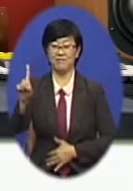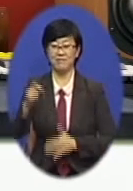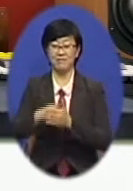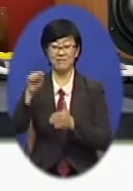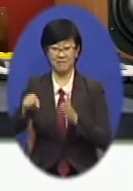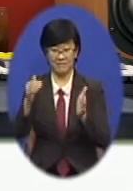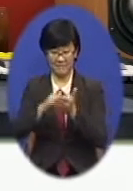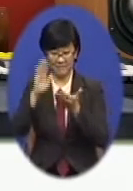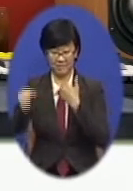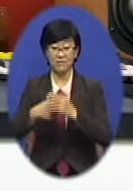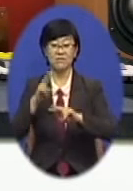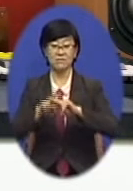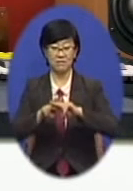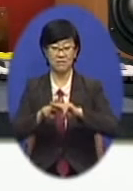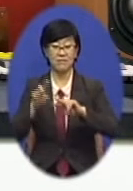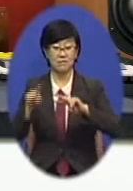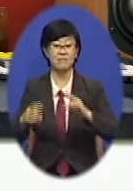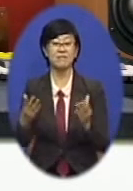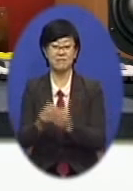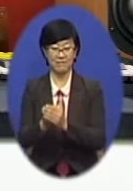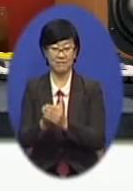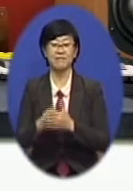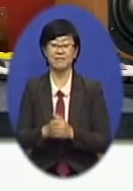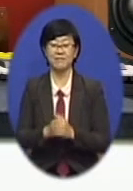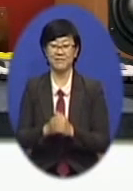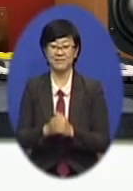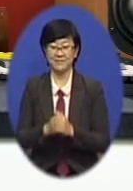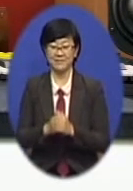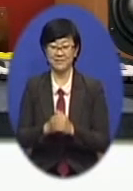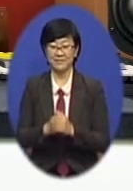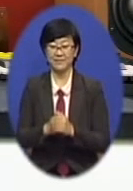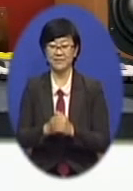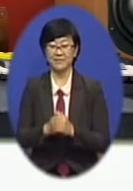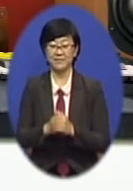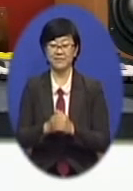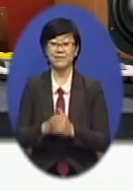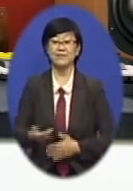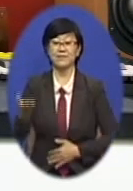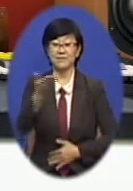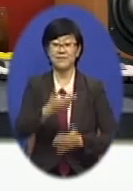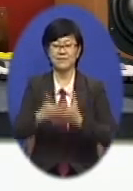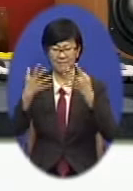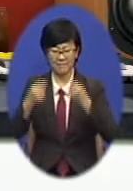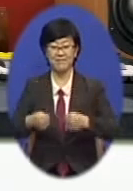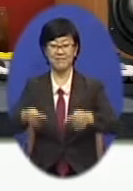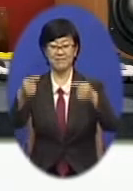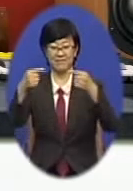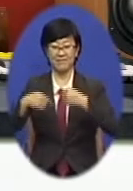1번을 눌러주시고, 우물정자를 누르시면 심사가 완료되겠습니다. 그렇습니다. 여러분. 많은